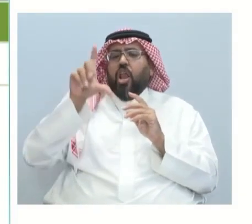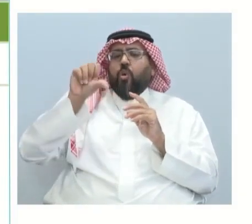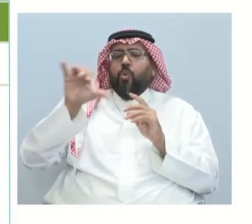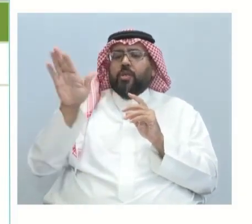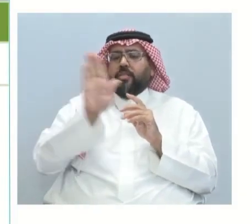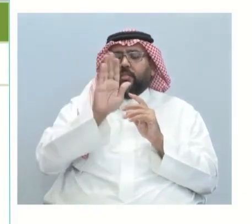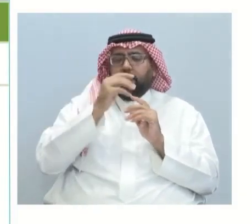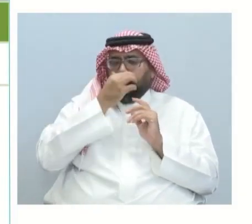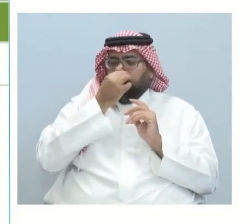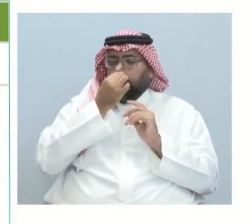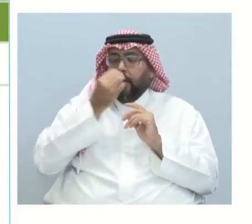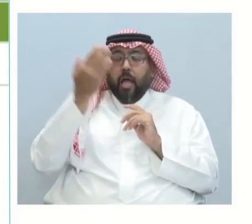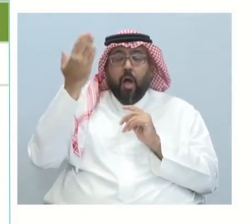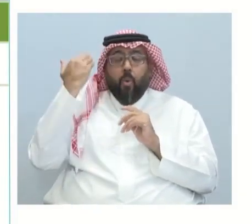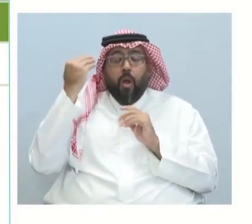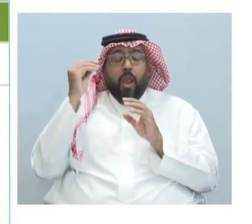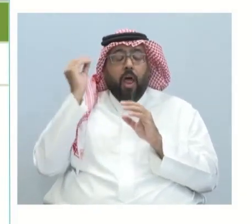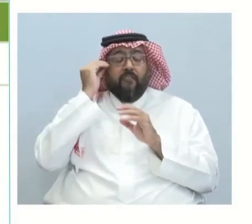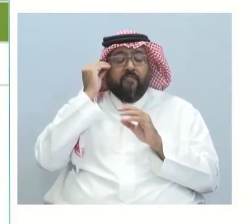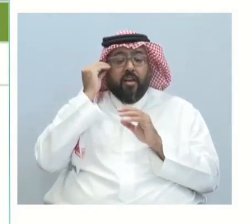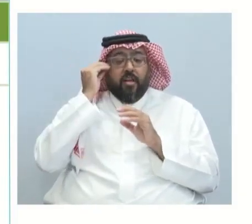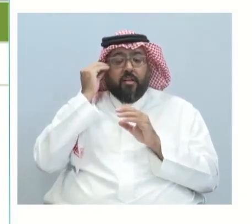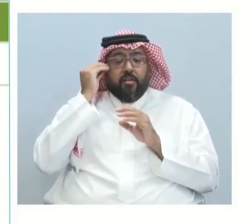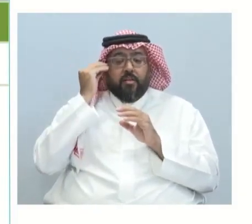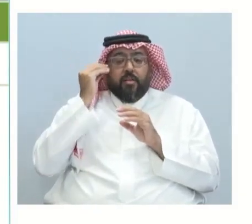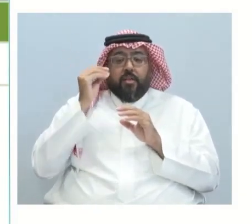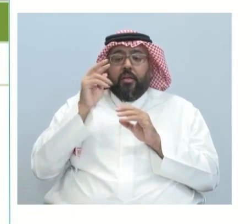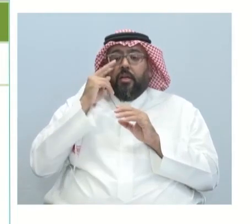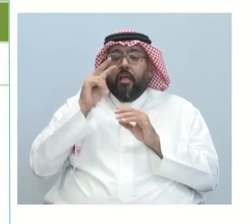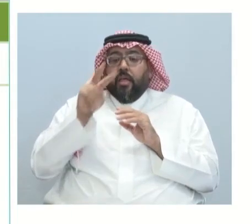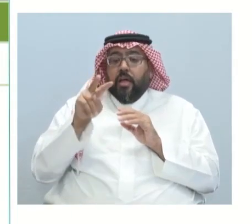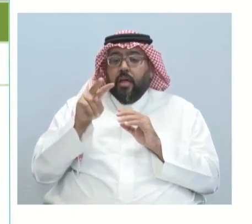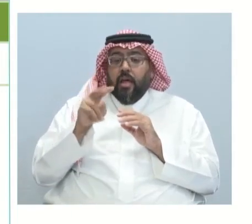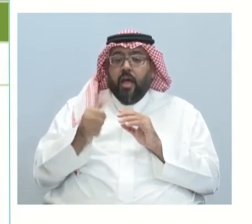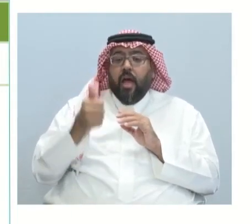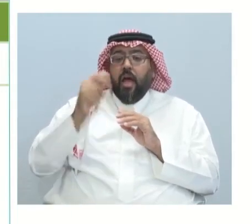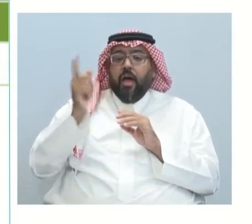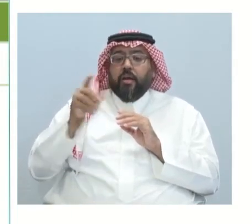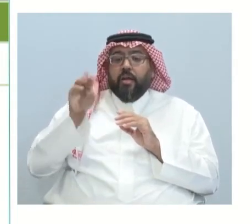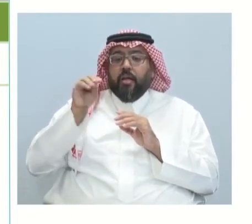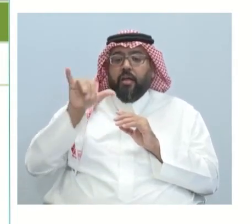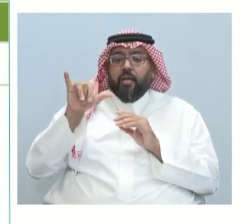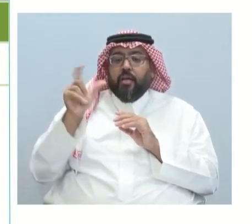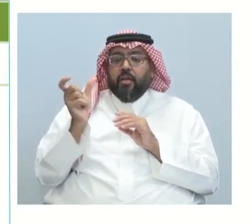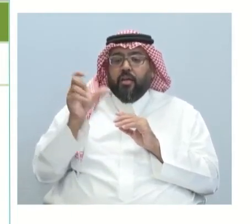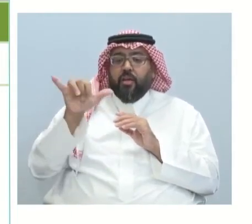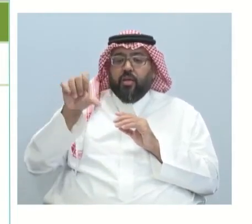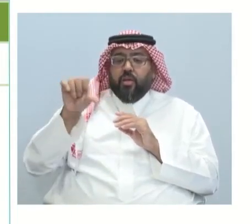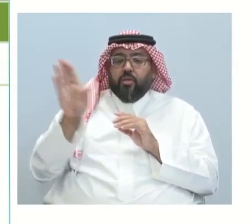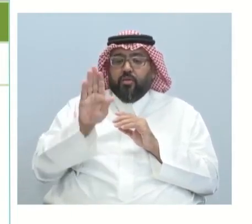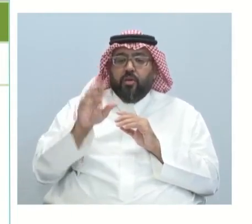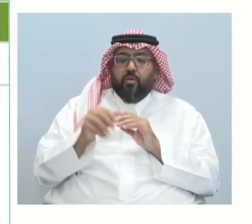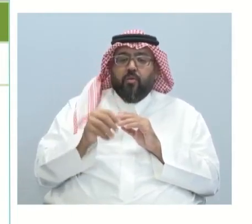في البدايه او سابقا تعرفنا على نظريه ارهينيوس والنظريه بروستد